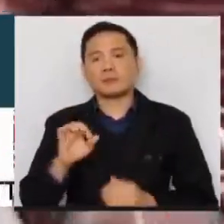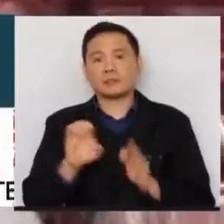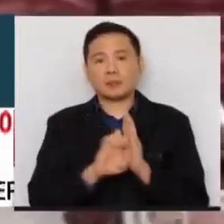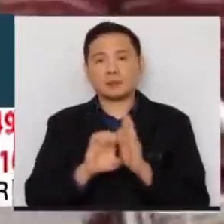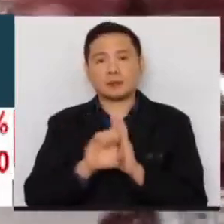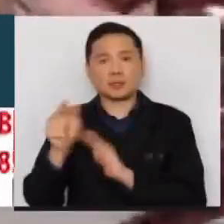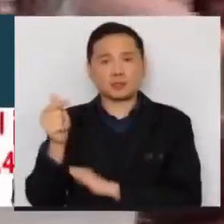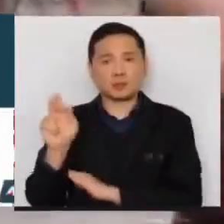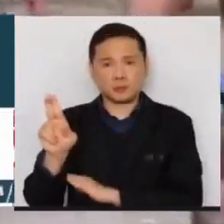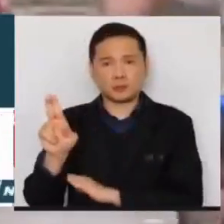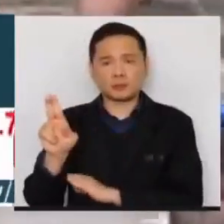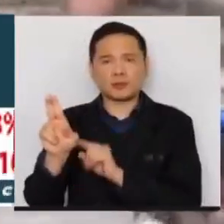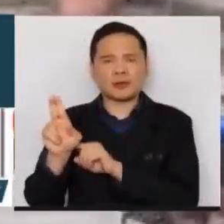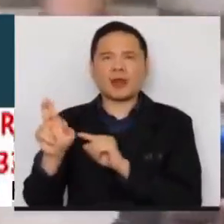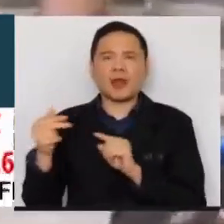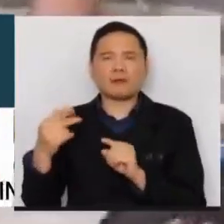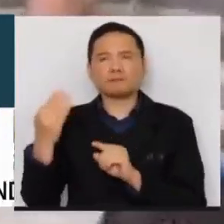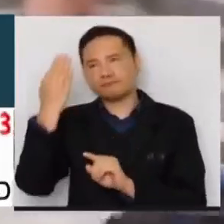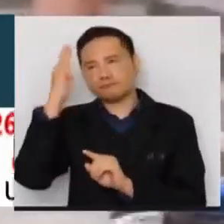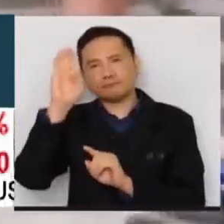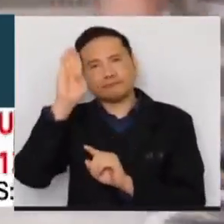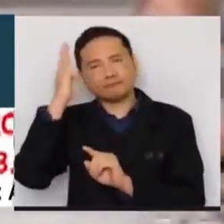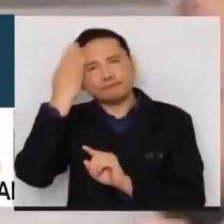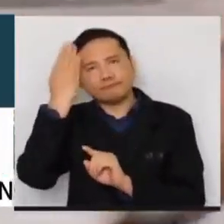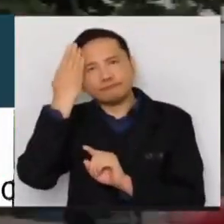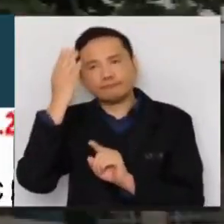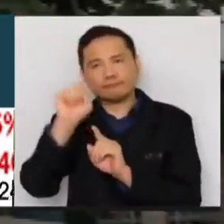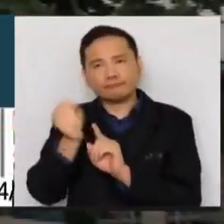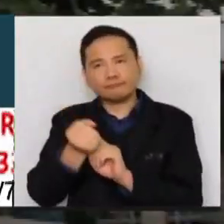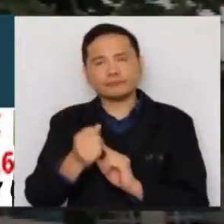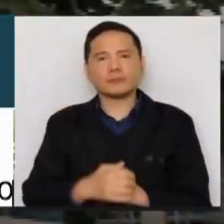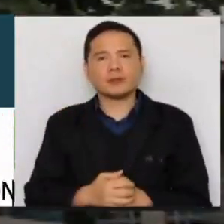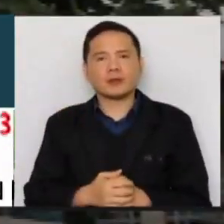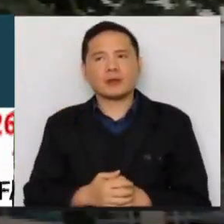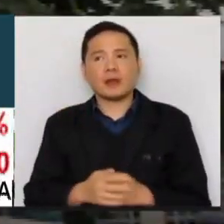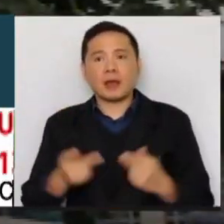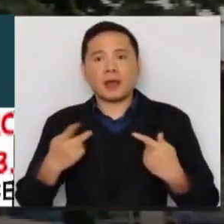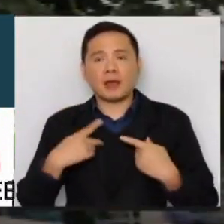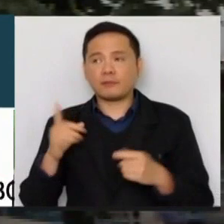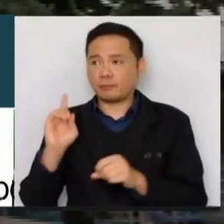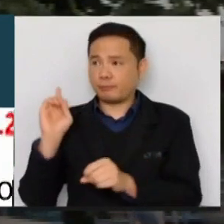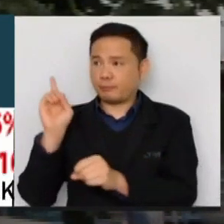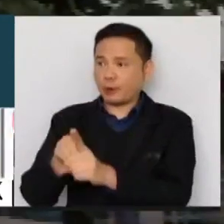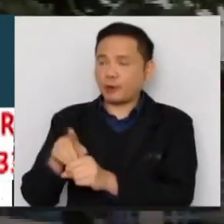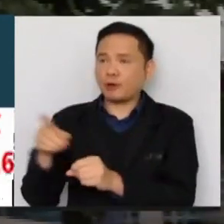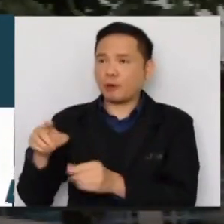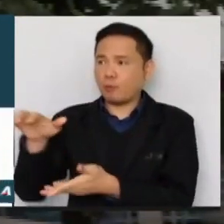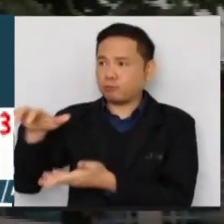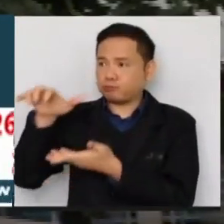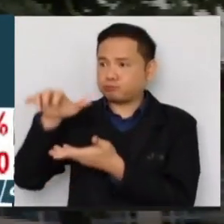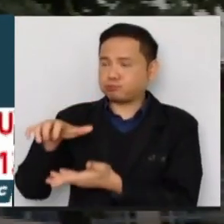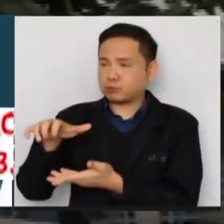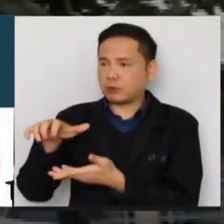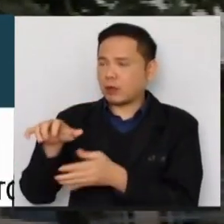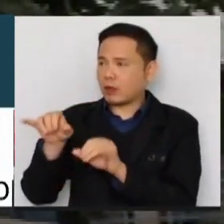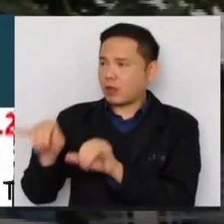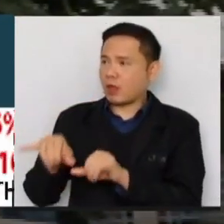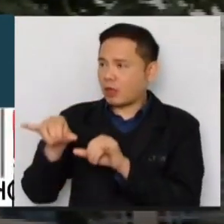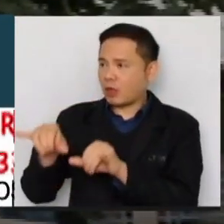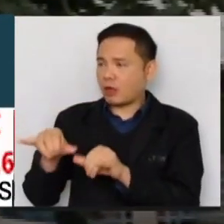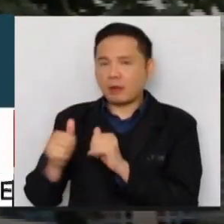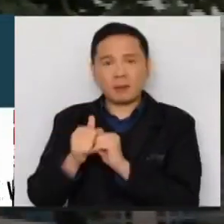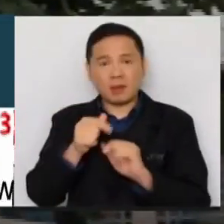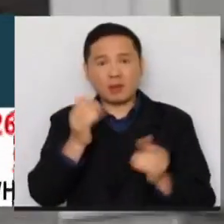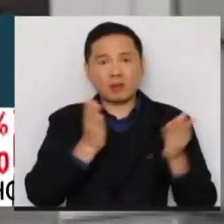an extreme situation, inilagay lang yan sa bangko at diniposito, edi walang matatanggap na serbisyo yung tao. Pag